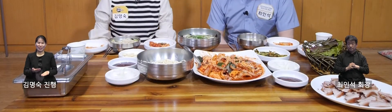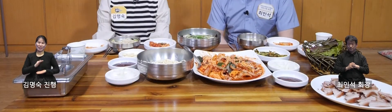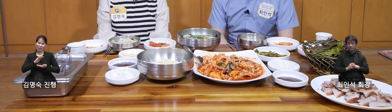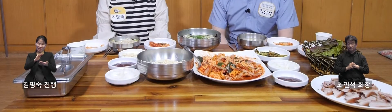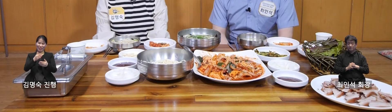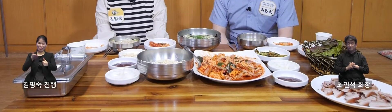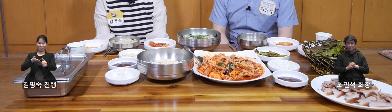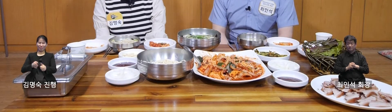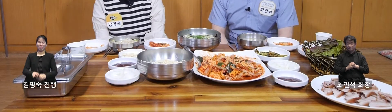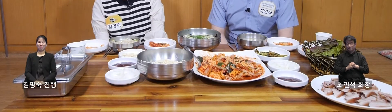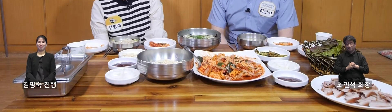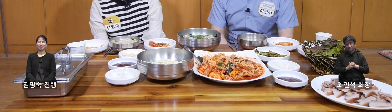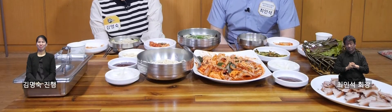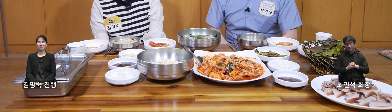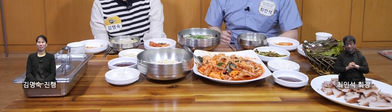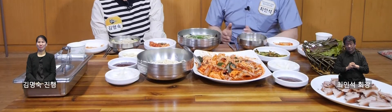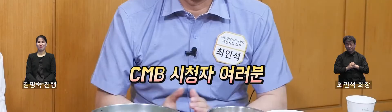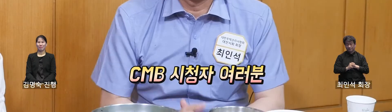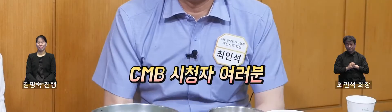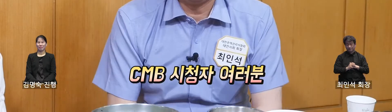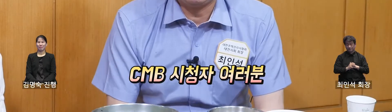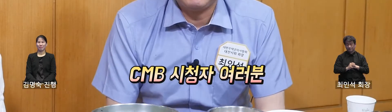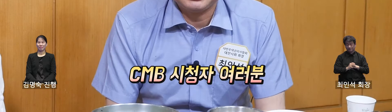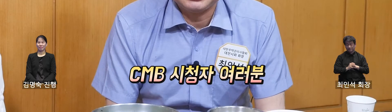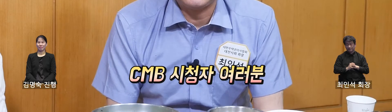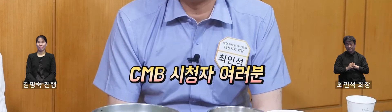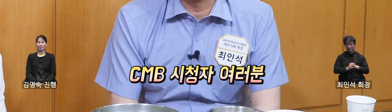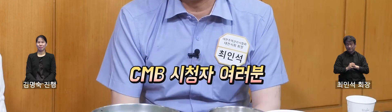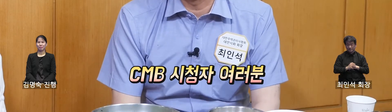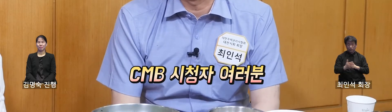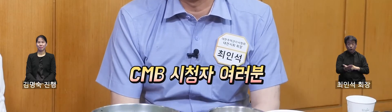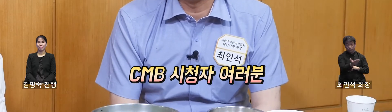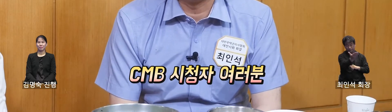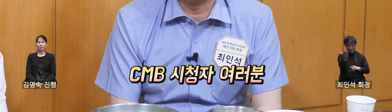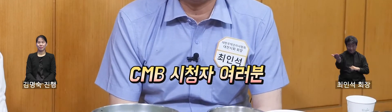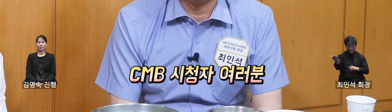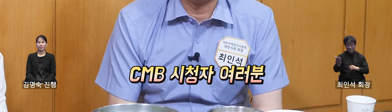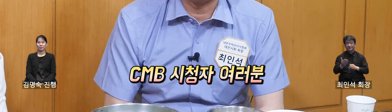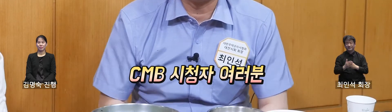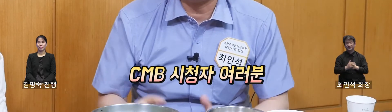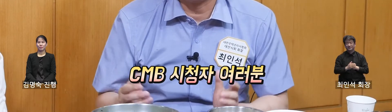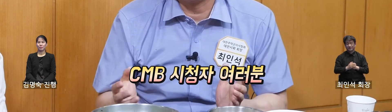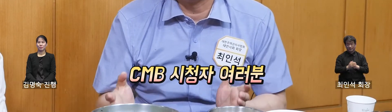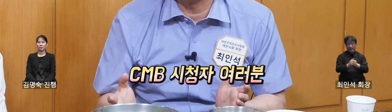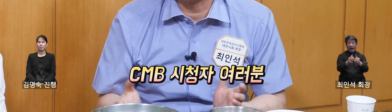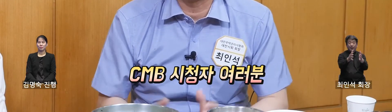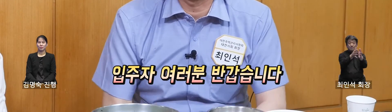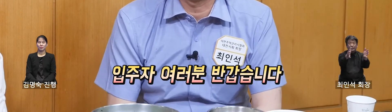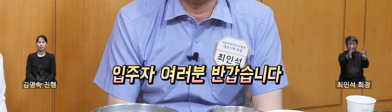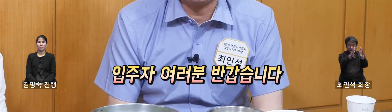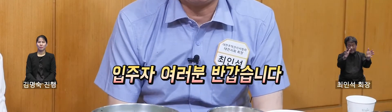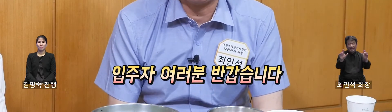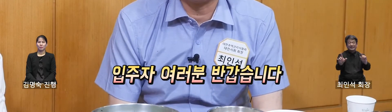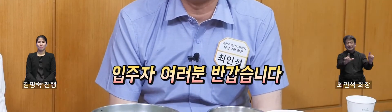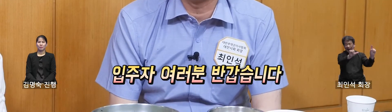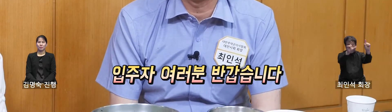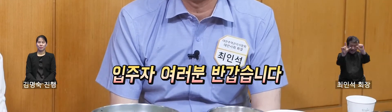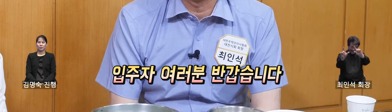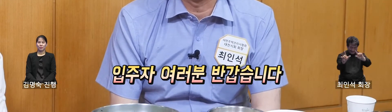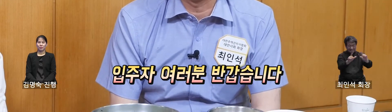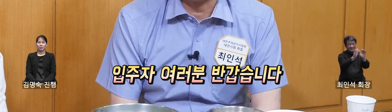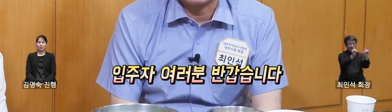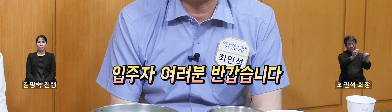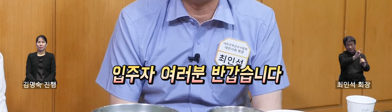한 번씩 해주세요. 우리 그 CNB 시청자 여러분 그리고 우리 공동택에 그 살고 계신 입주자